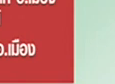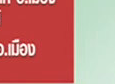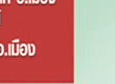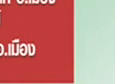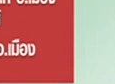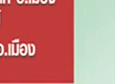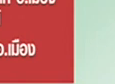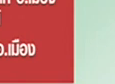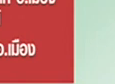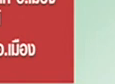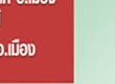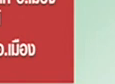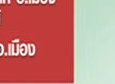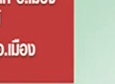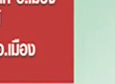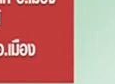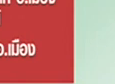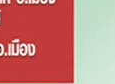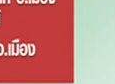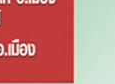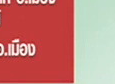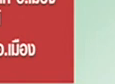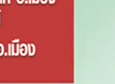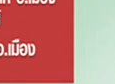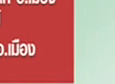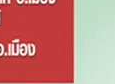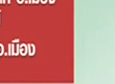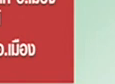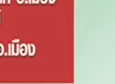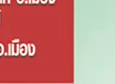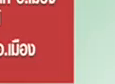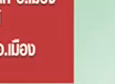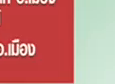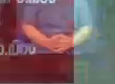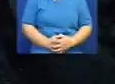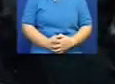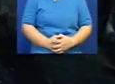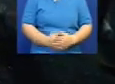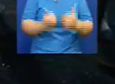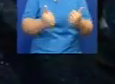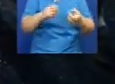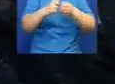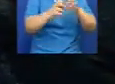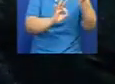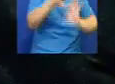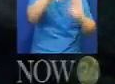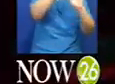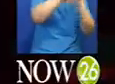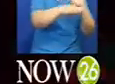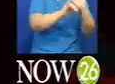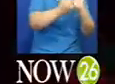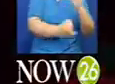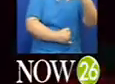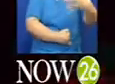ส่วนเหตุการณ์ระเบิดนะคะเดี๋ยวย้อนไปดูไทม์ไลน์กันอีกสักนิดนึงนะคะเพราะว่าเกิดตั้งแต่ช่วงประมาณวันที่11สิงหาคมแต่ก็มีการพบ